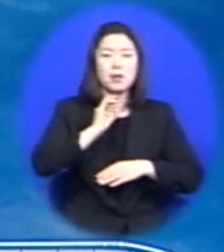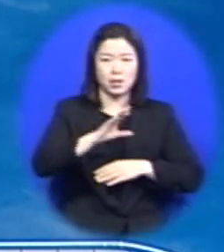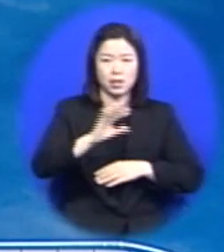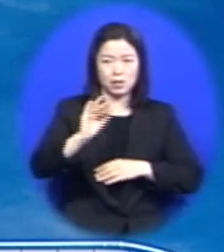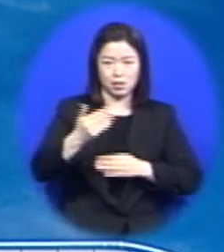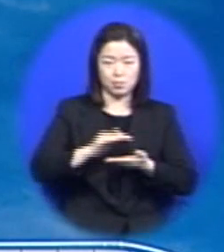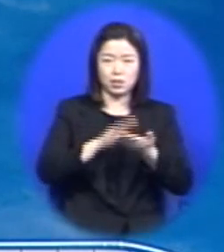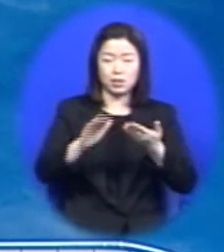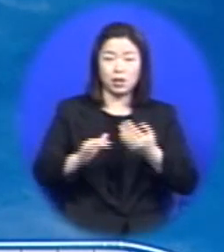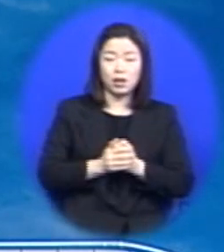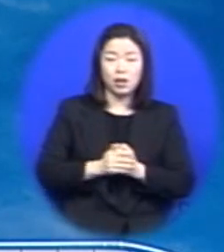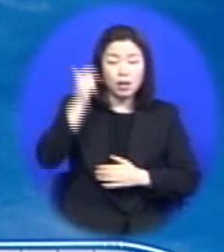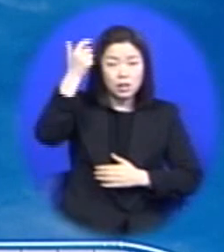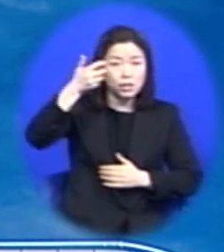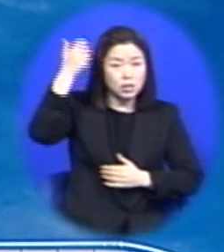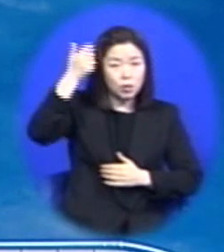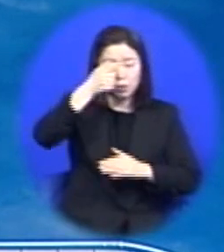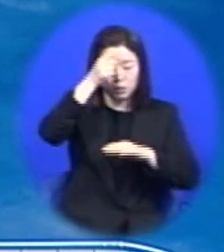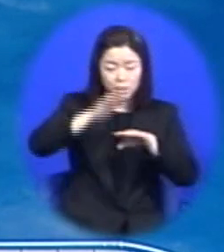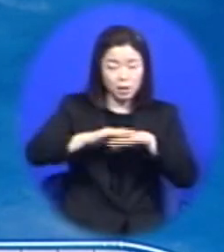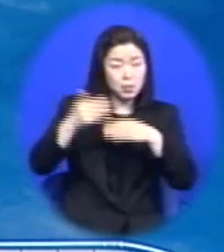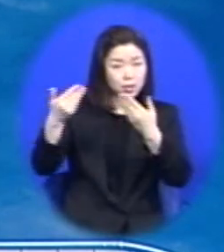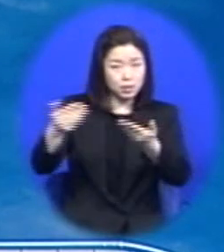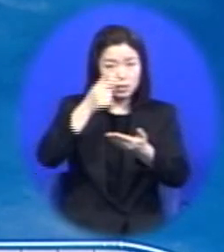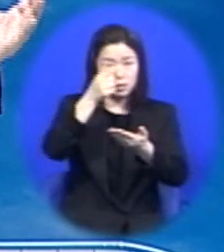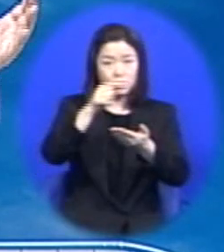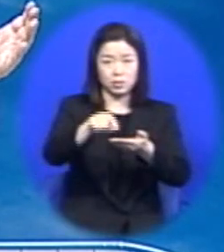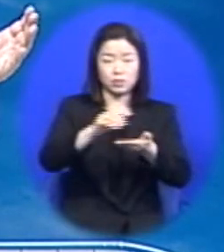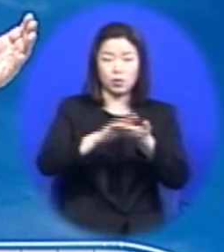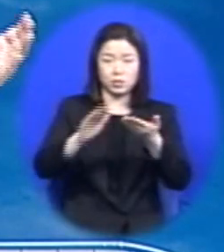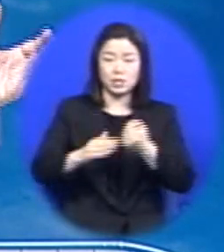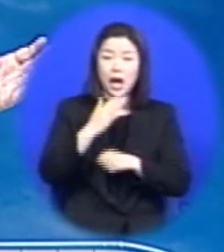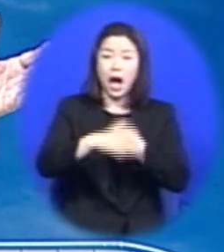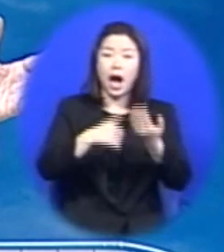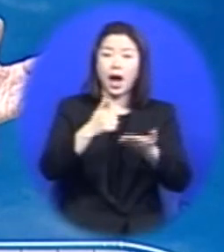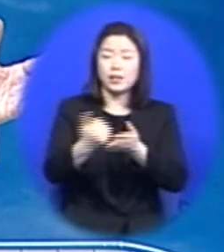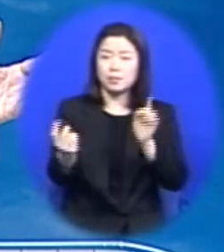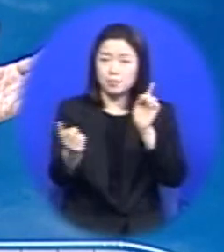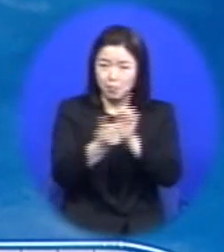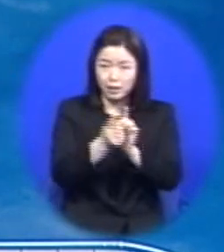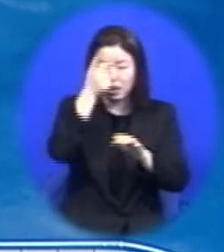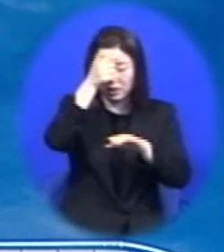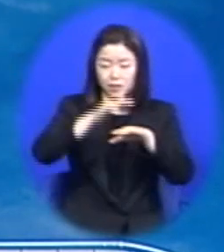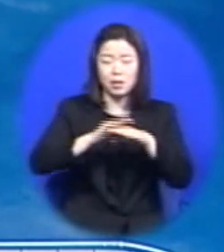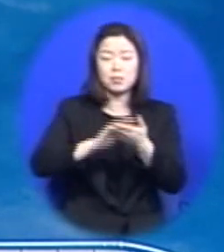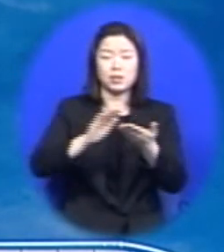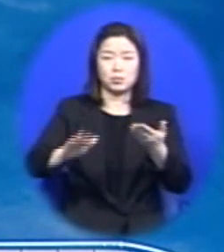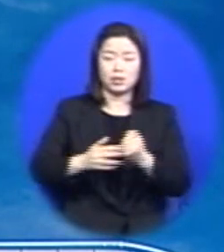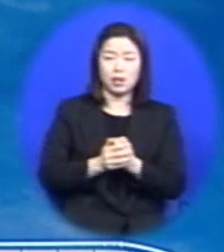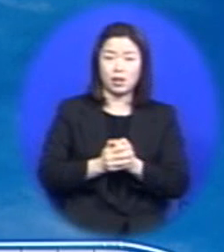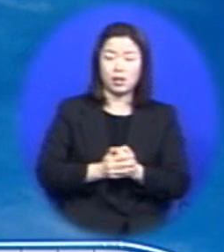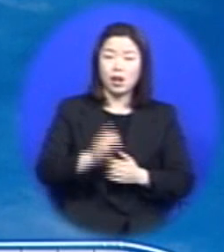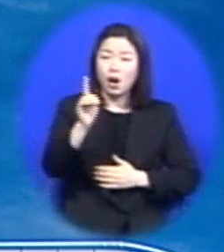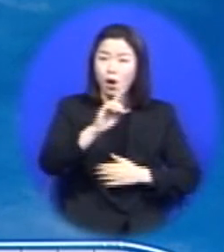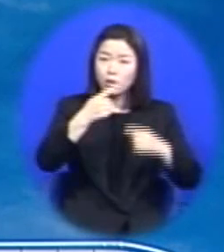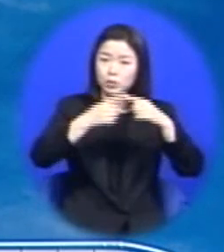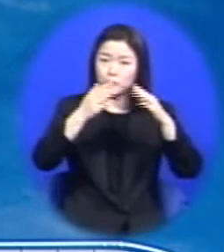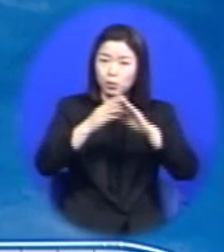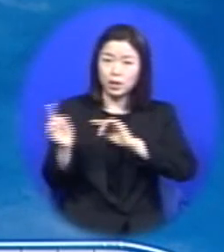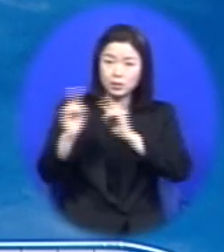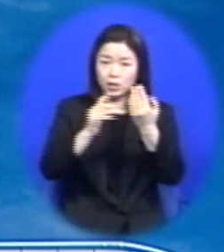영으로 예배 드리는 예배는 하나님을 만나는 예배입니다. 어느 교회 부흥회를 갔더니